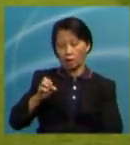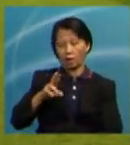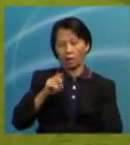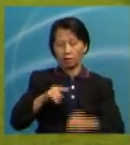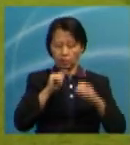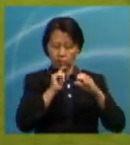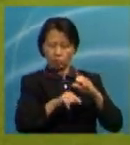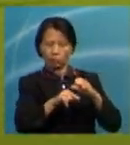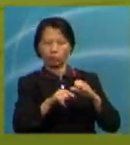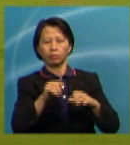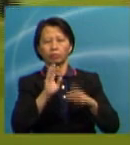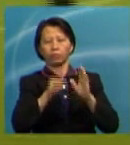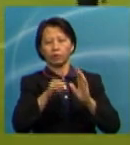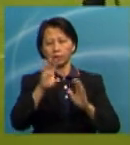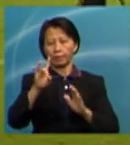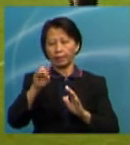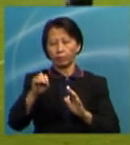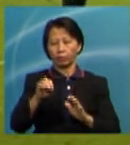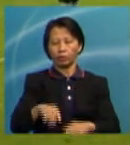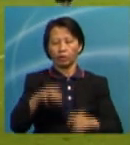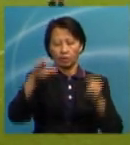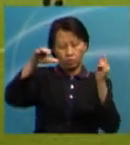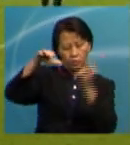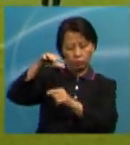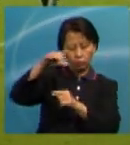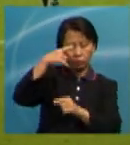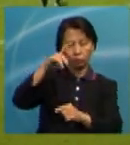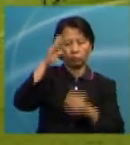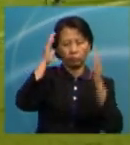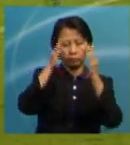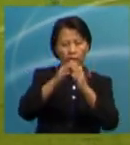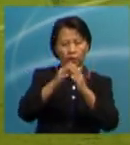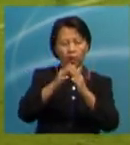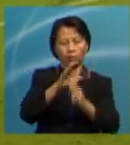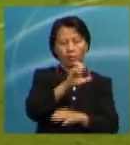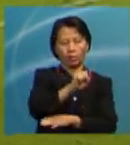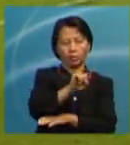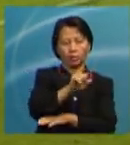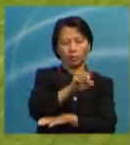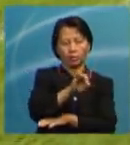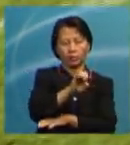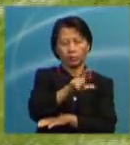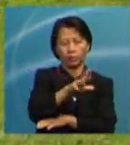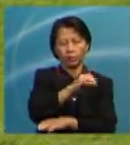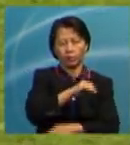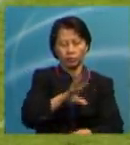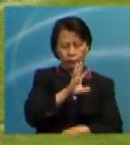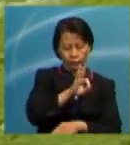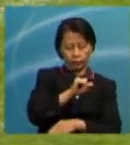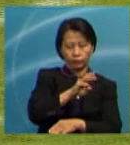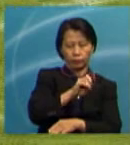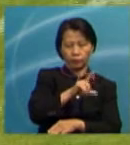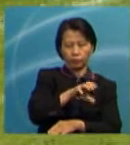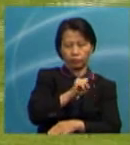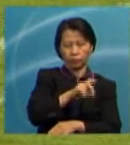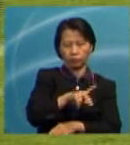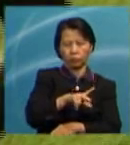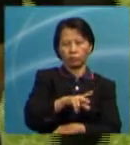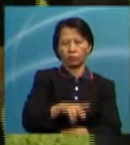minit ke-80 manakala gol tok gajah dijaringkan Muhammad Saiful Nizam mizwan dan Mohammad Faizul